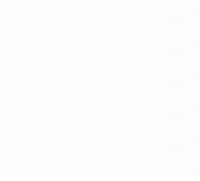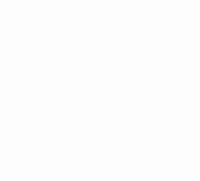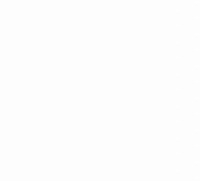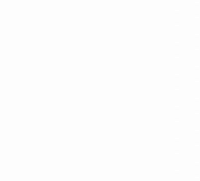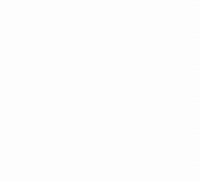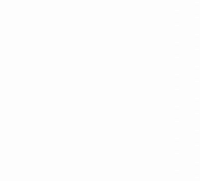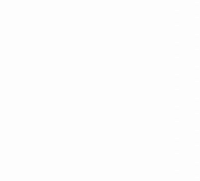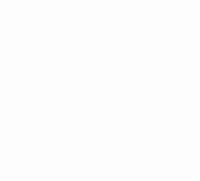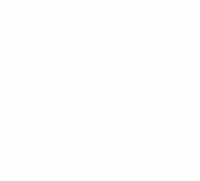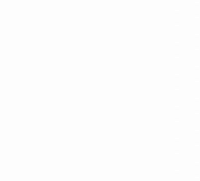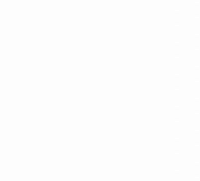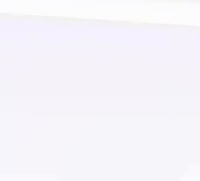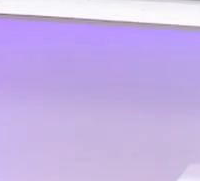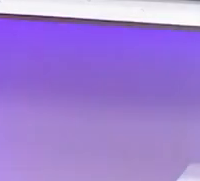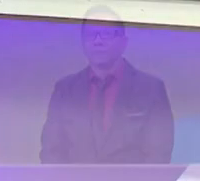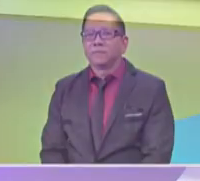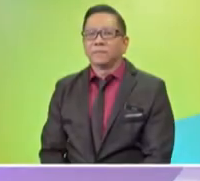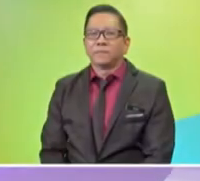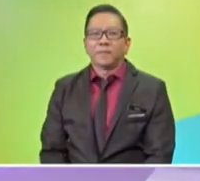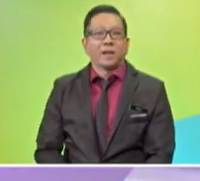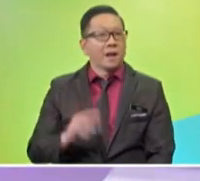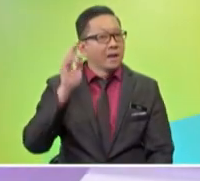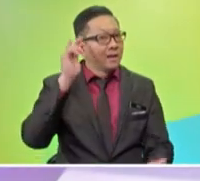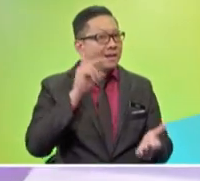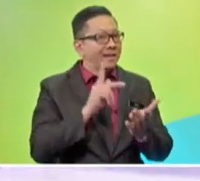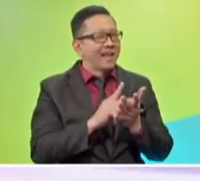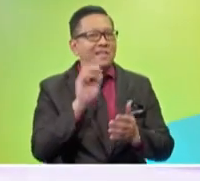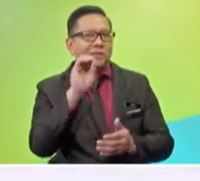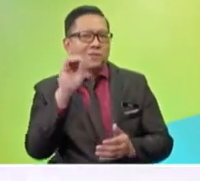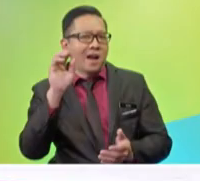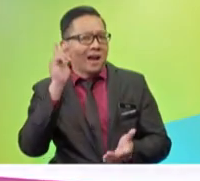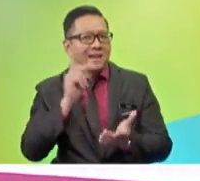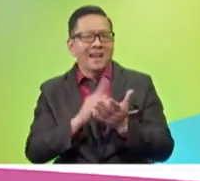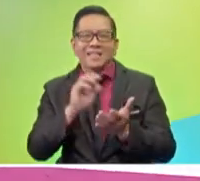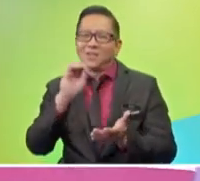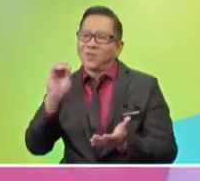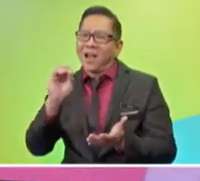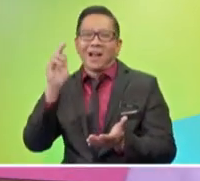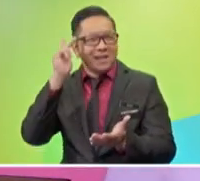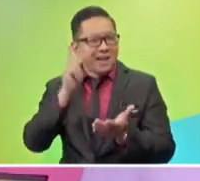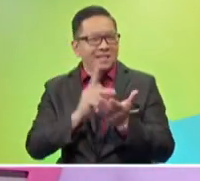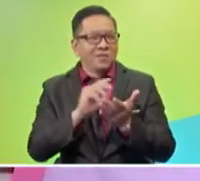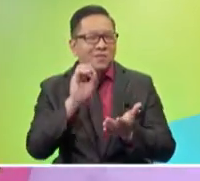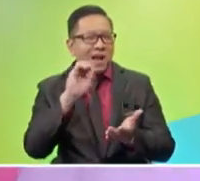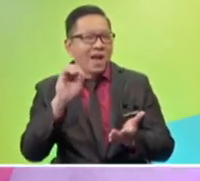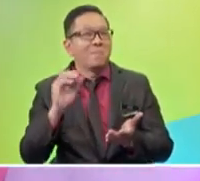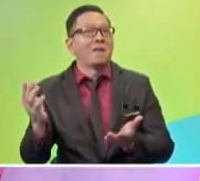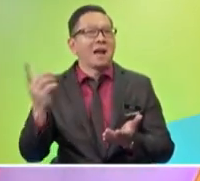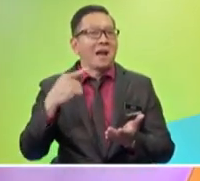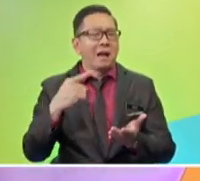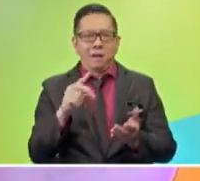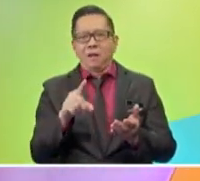TV KPM. Mari adik kenal Sifa, kenal Sifa, kenal Sifa.